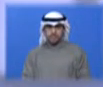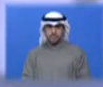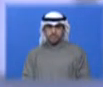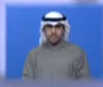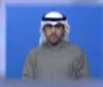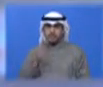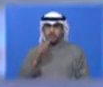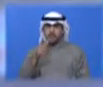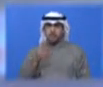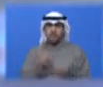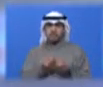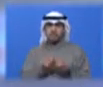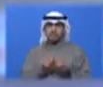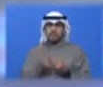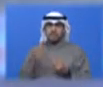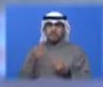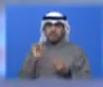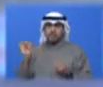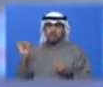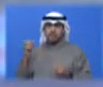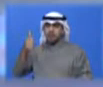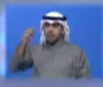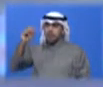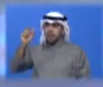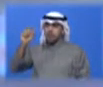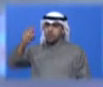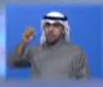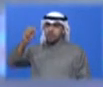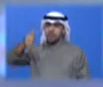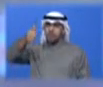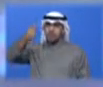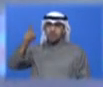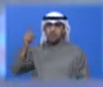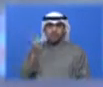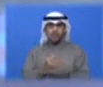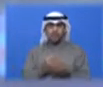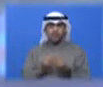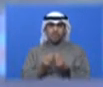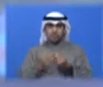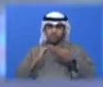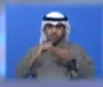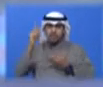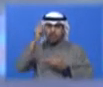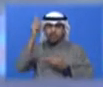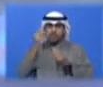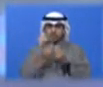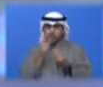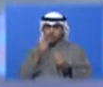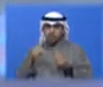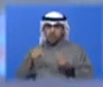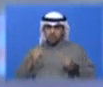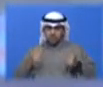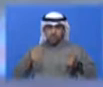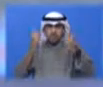أعلنت وكالة غوث وتشغيل اللاجئين الأونروا أعلنت أنها على جاهزية تامة للبدء بتنفيذ كافة المشاريع